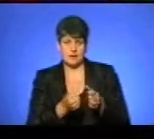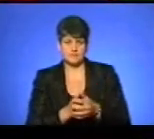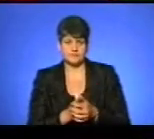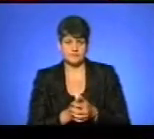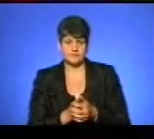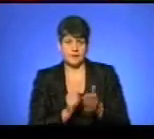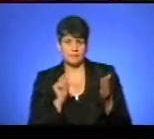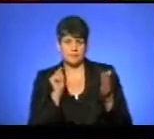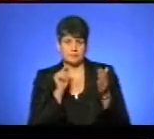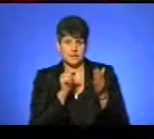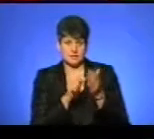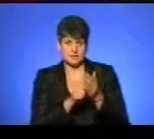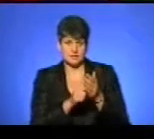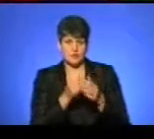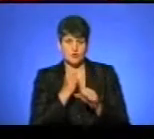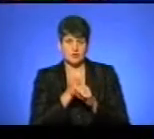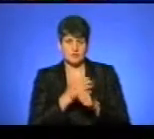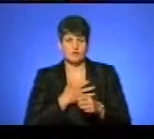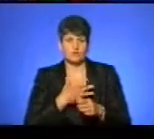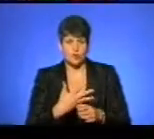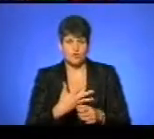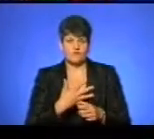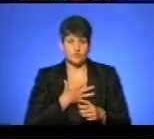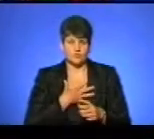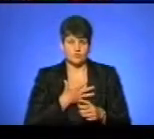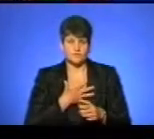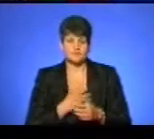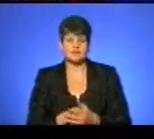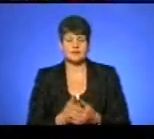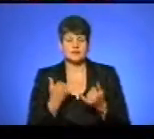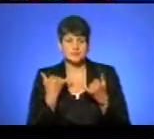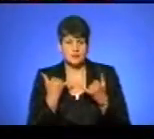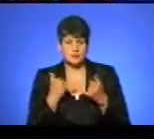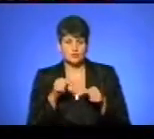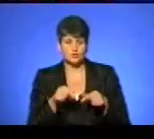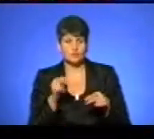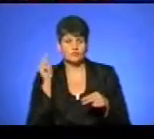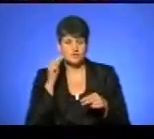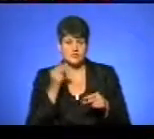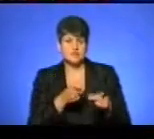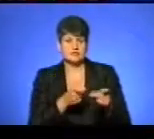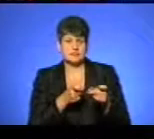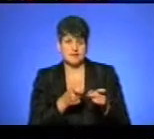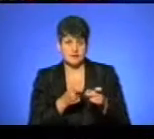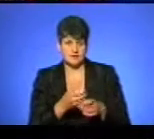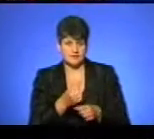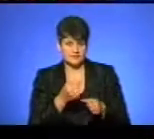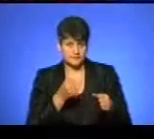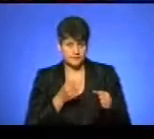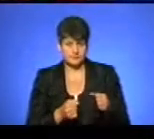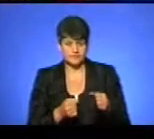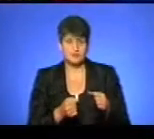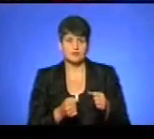тримаємо, прицілили, зробити вдох, видох. Ми зараз на локації, де вчать стріляти з пневматичної гвинтівки. Загін номер